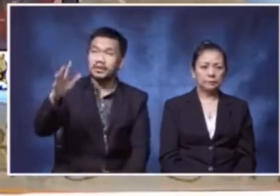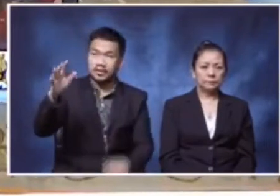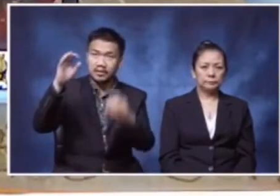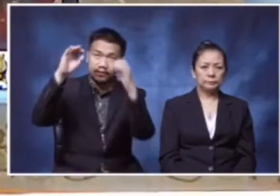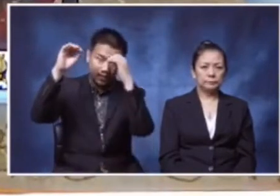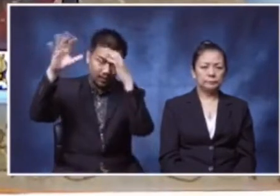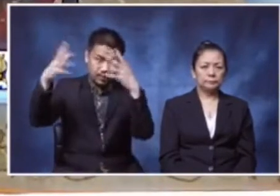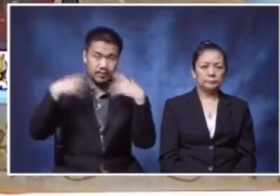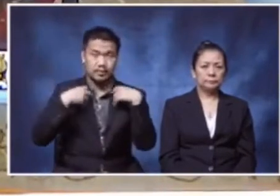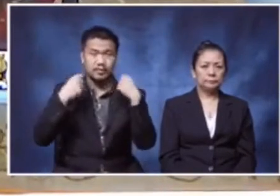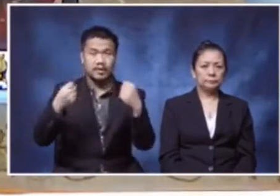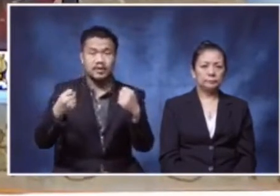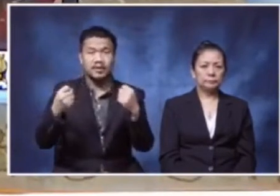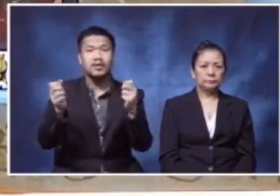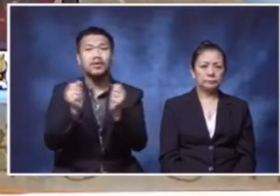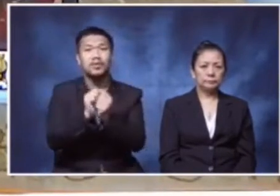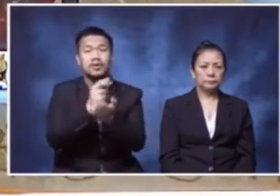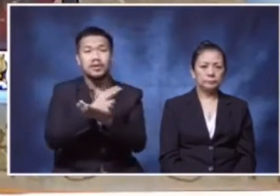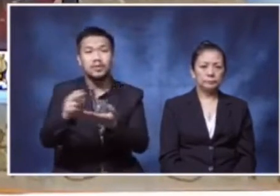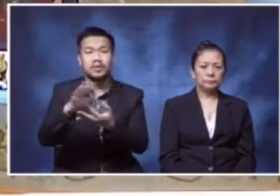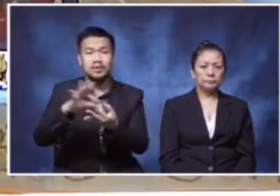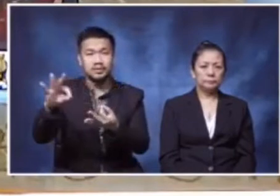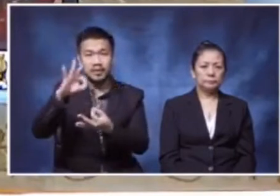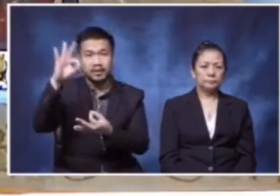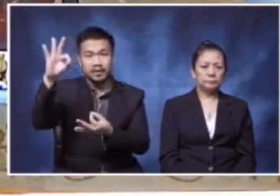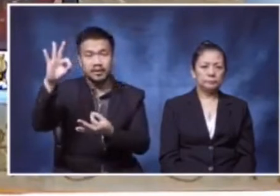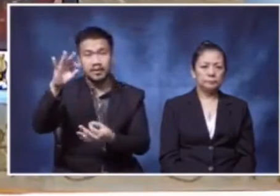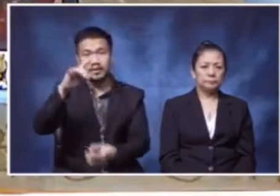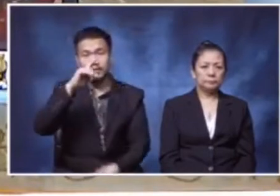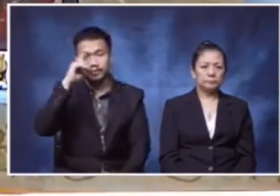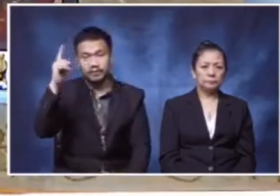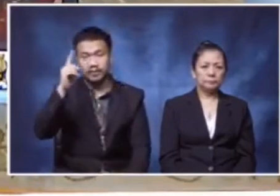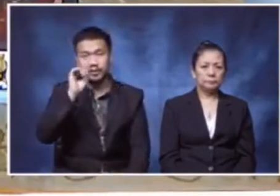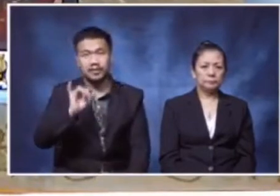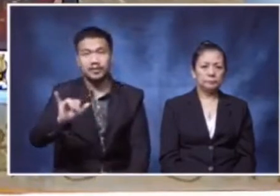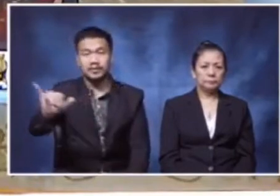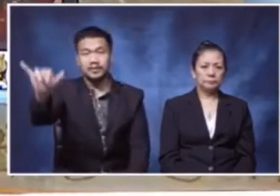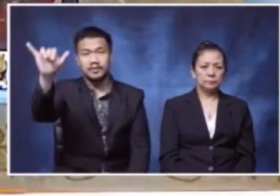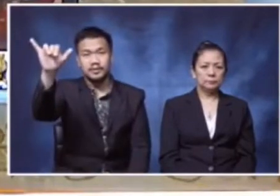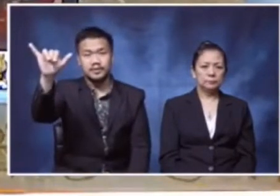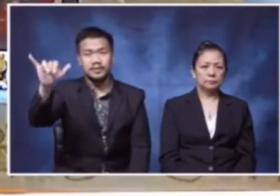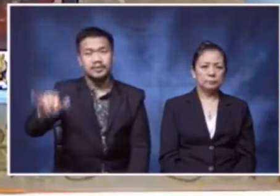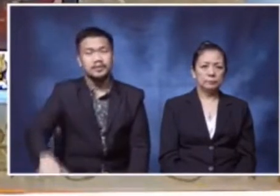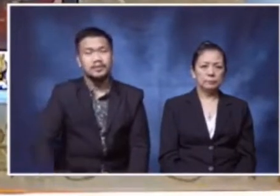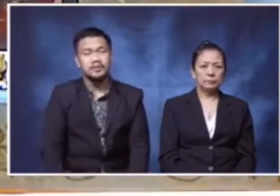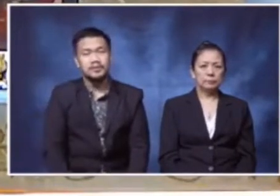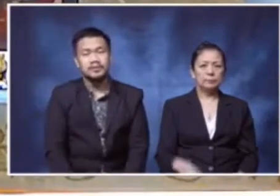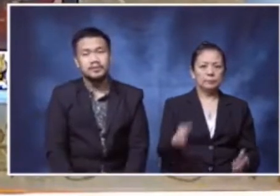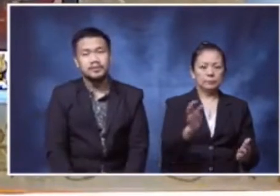Amang makapangyarihan, kasama ng Espiritu Santo, magpasawalang hanggan.